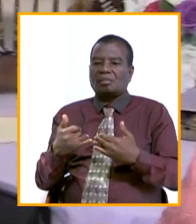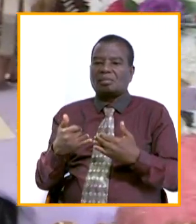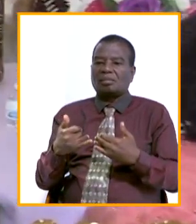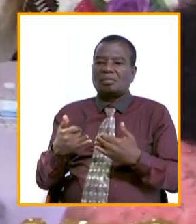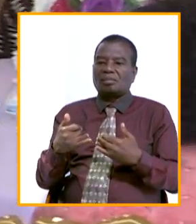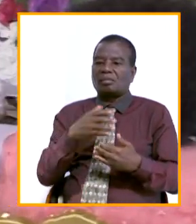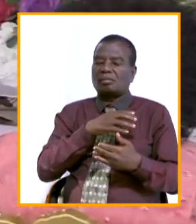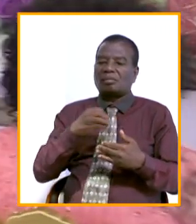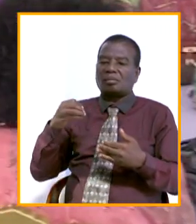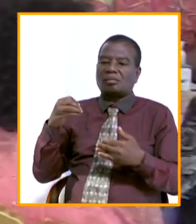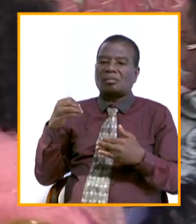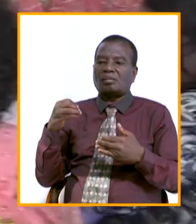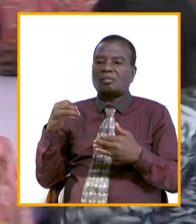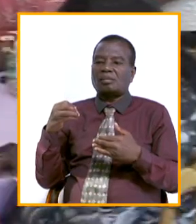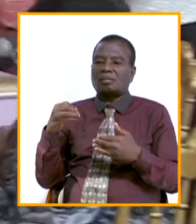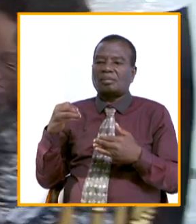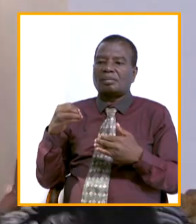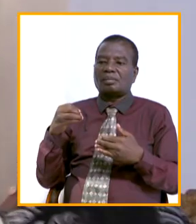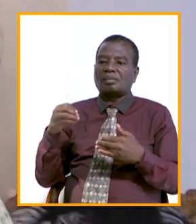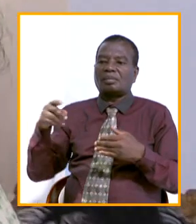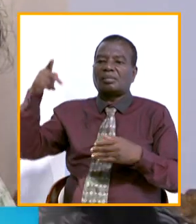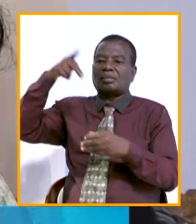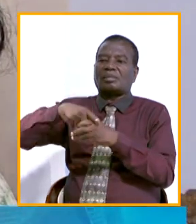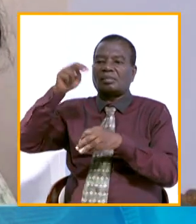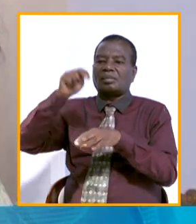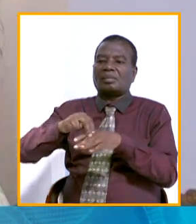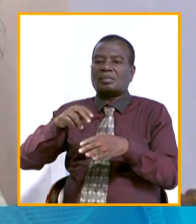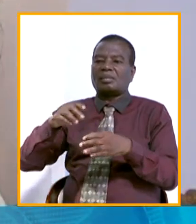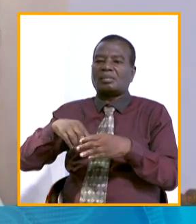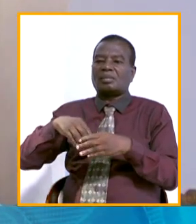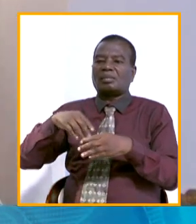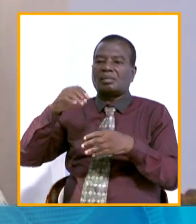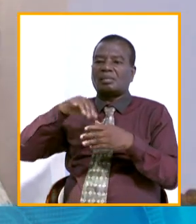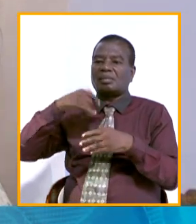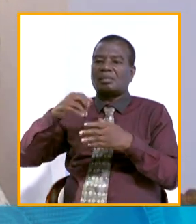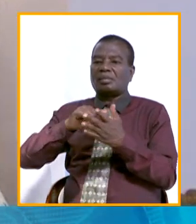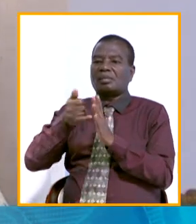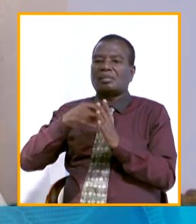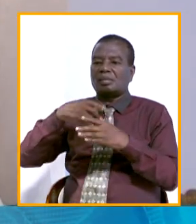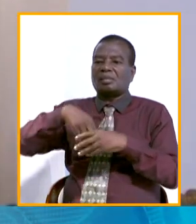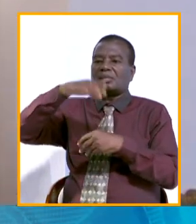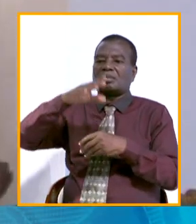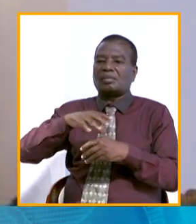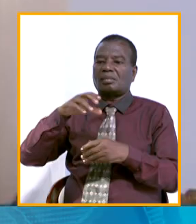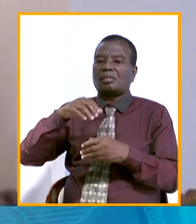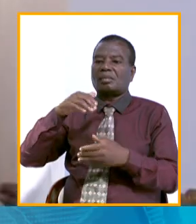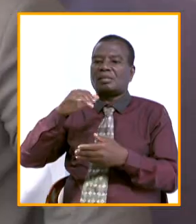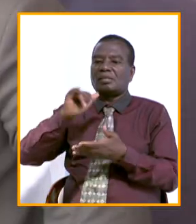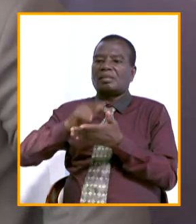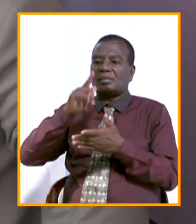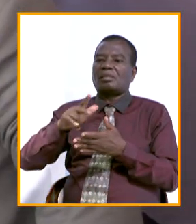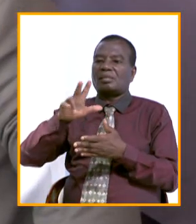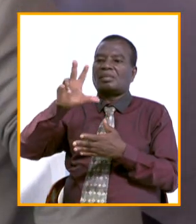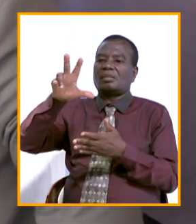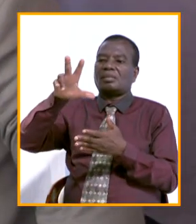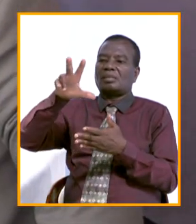que toutes les conditions sont réunies. La participation de la diaspora en Côte d'Ivoire s'élève de 350